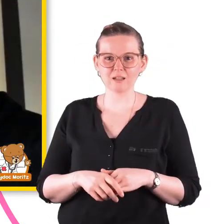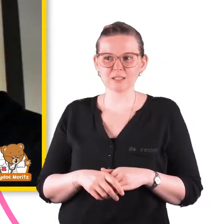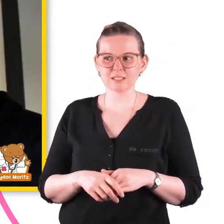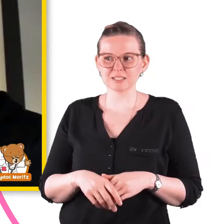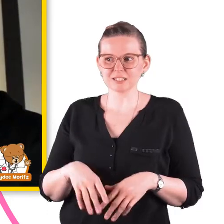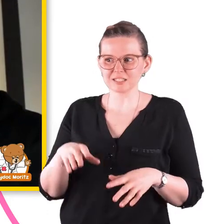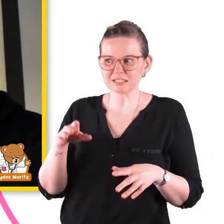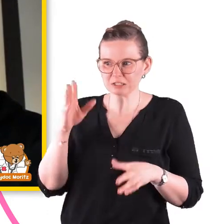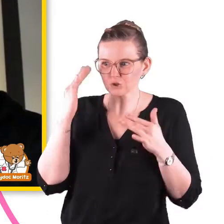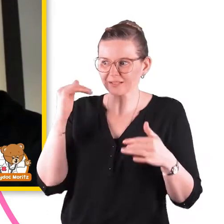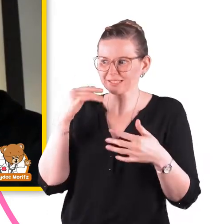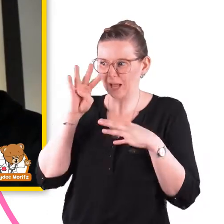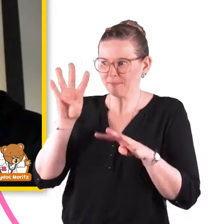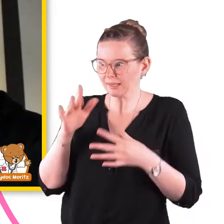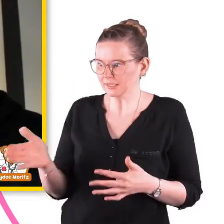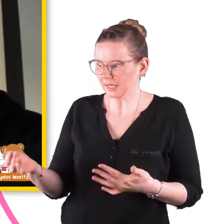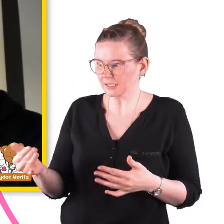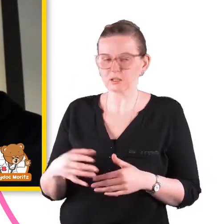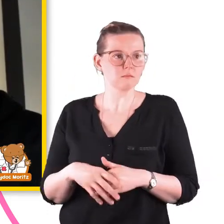Schwester Amanda?